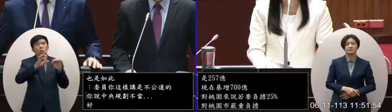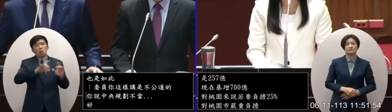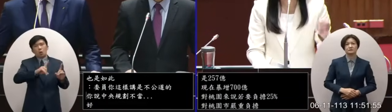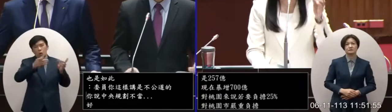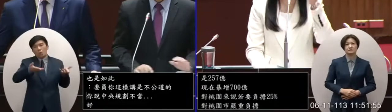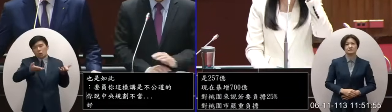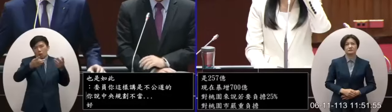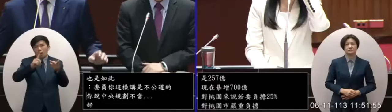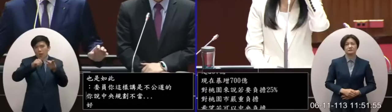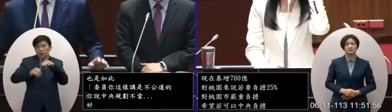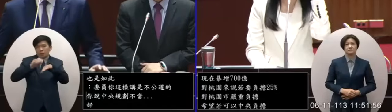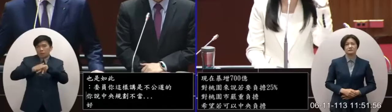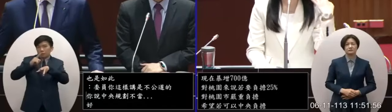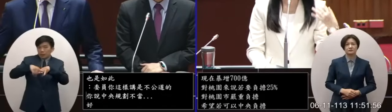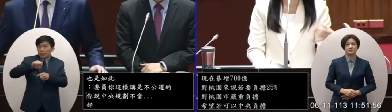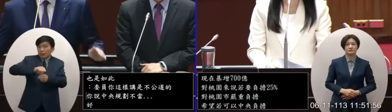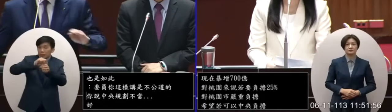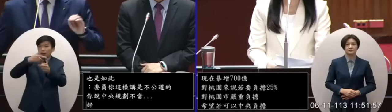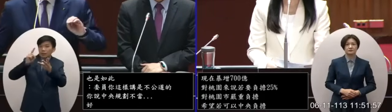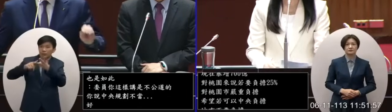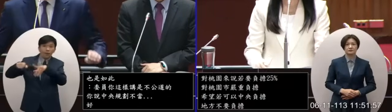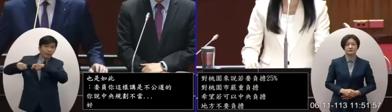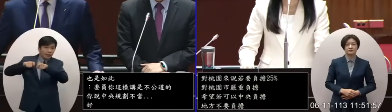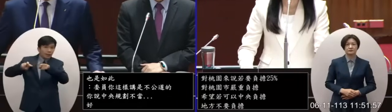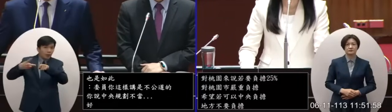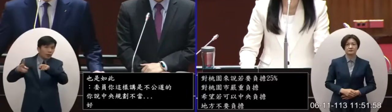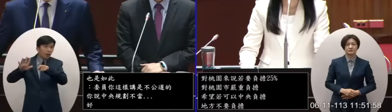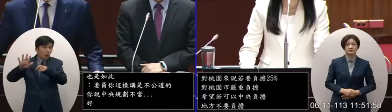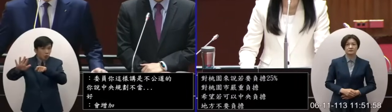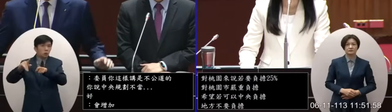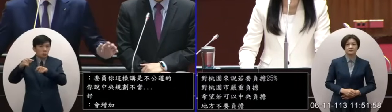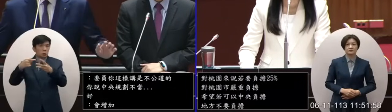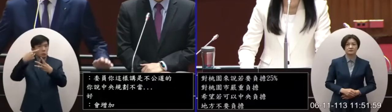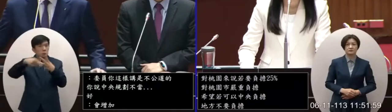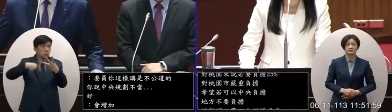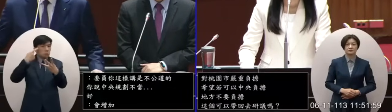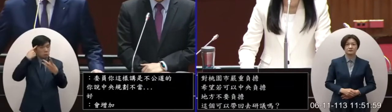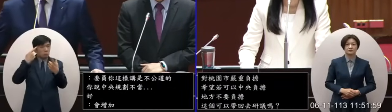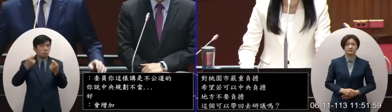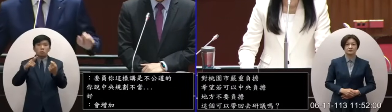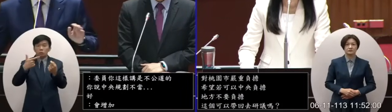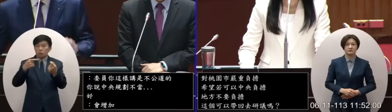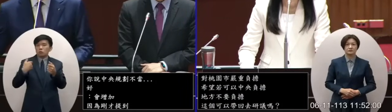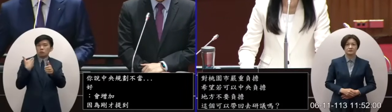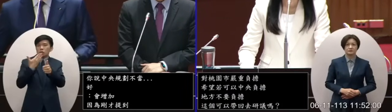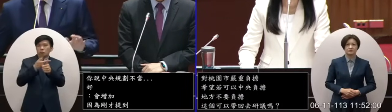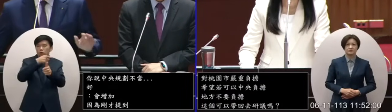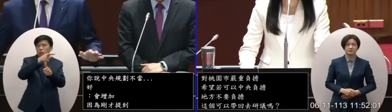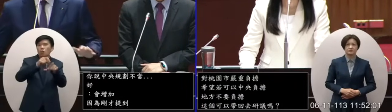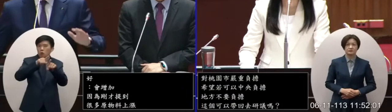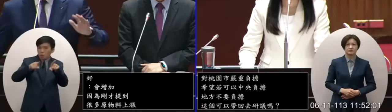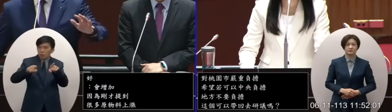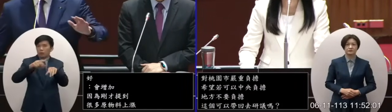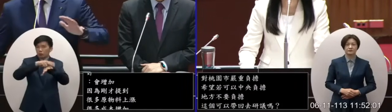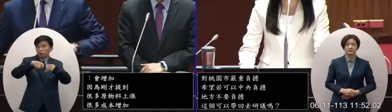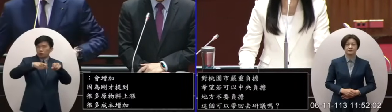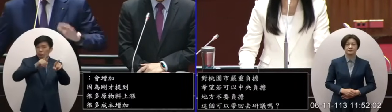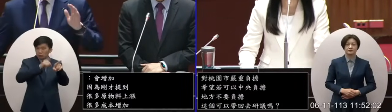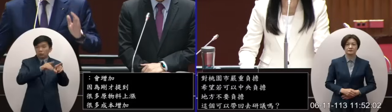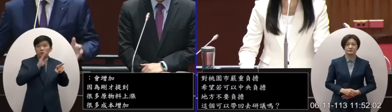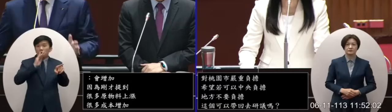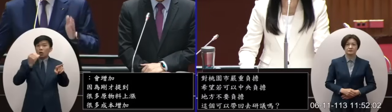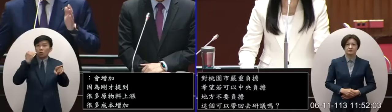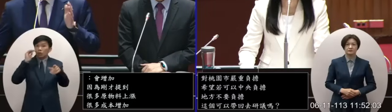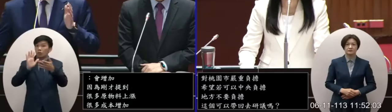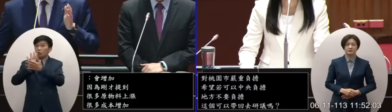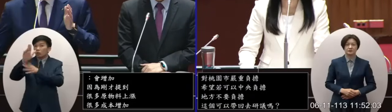多成本的增加跟原来的规划哈，我想不要把它画成这样的等号，对我们同仁比较公平。但是未来如何中央地方